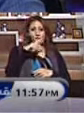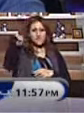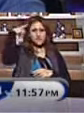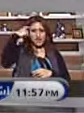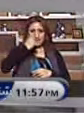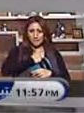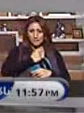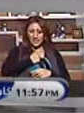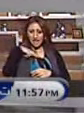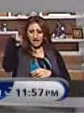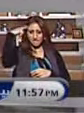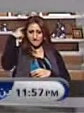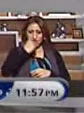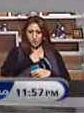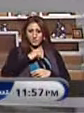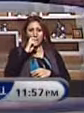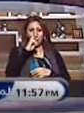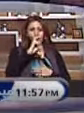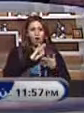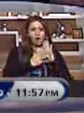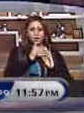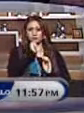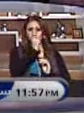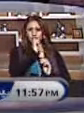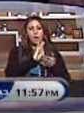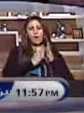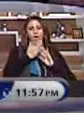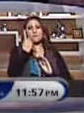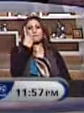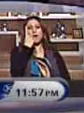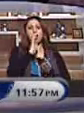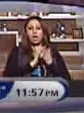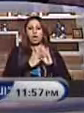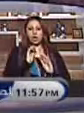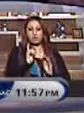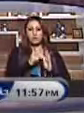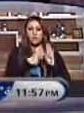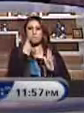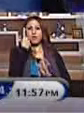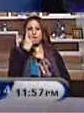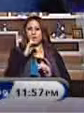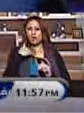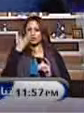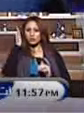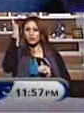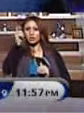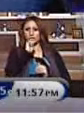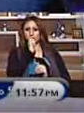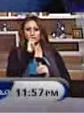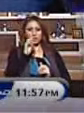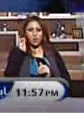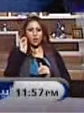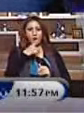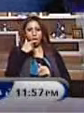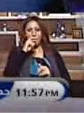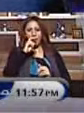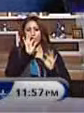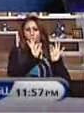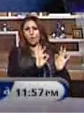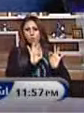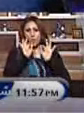الاسكندريه او في مصر يعني لاضافه ل موسوعته ي يوم الدين شهوه الكلام التي ابتدعها